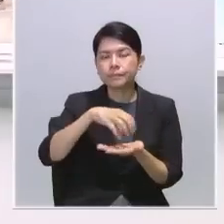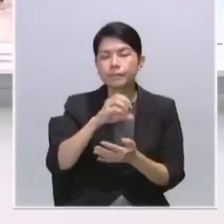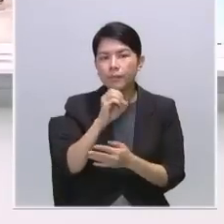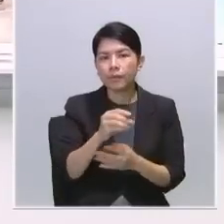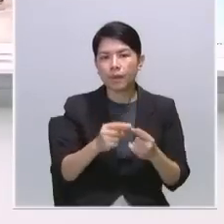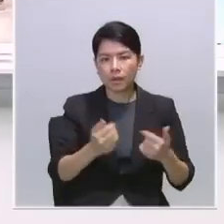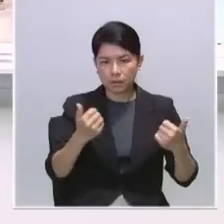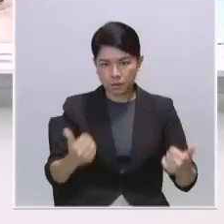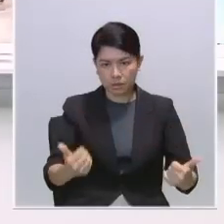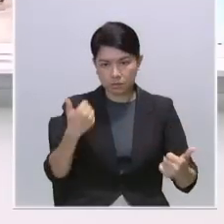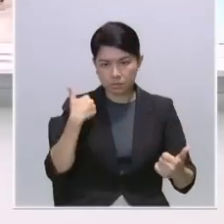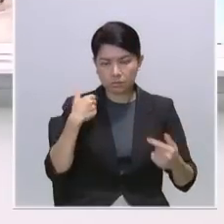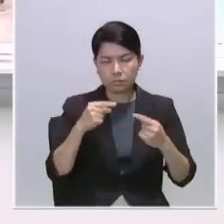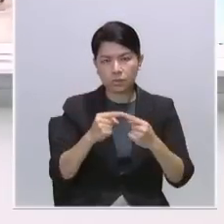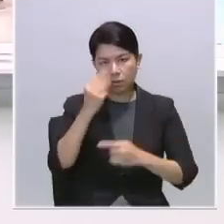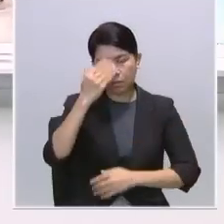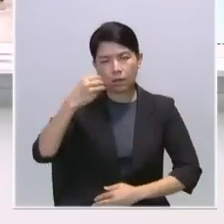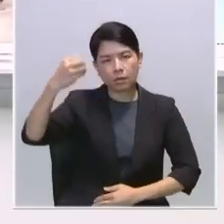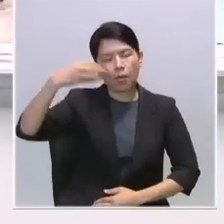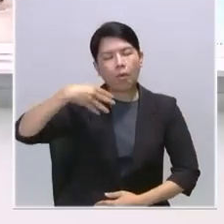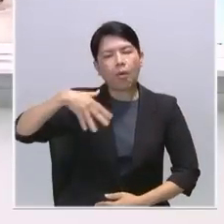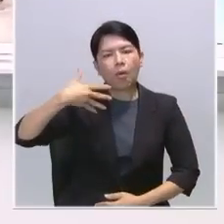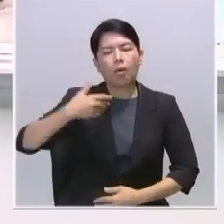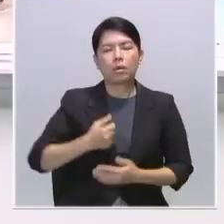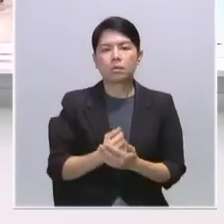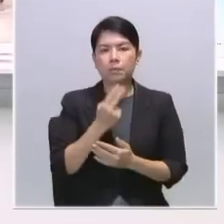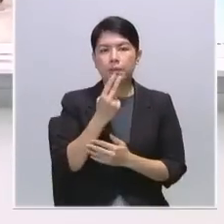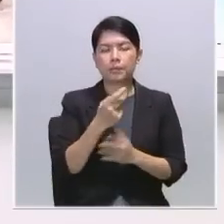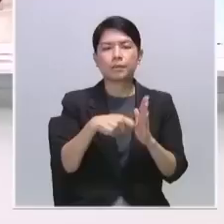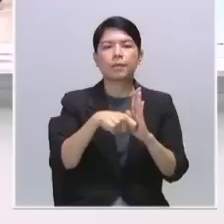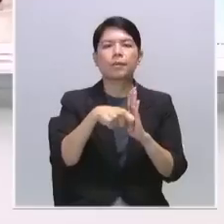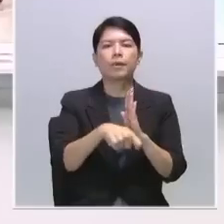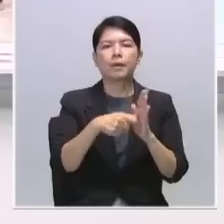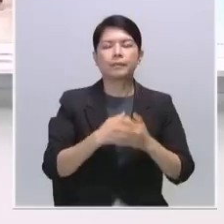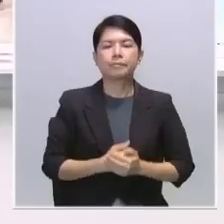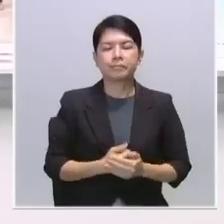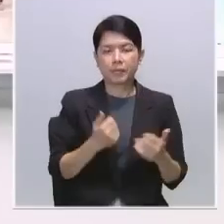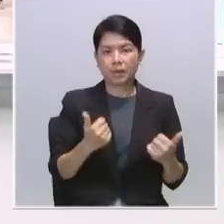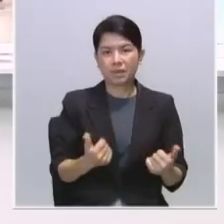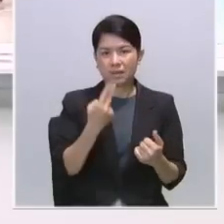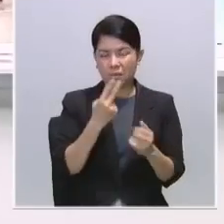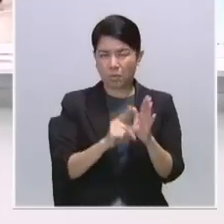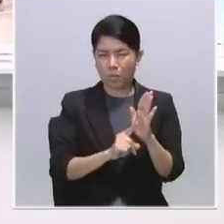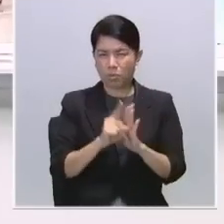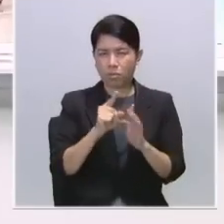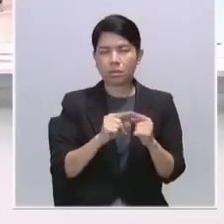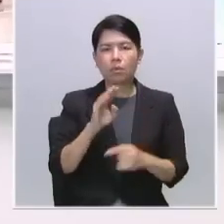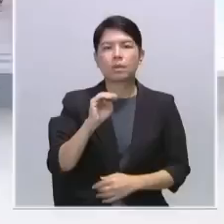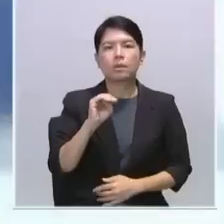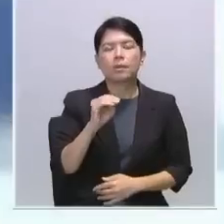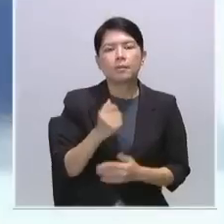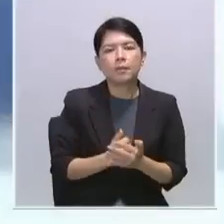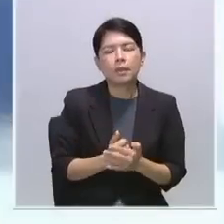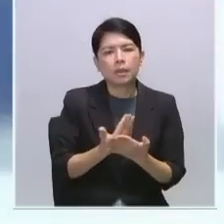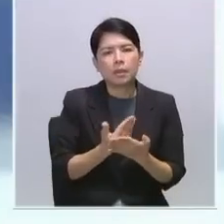าศช่วงนี้หลายพื้นที่ค่อนข้างที่จะร้อนจัดไปดูที่นครราชสีมาวันนี้หน่อยคุณผู้ชมอุณหภูมิทะลุ40องศาแล้วมันเกิด